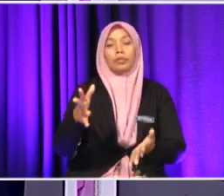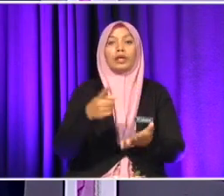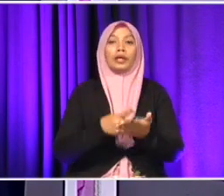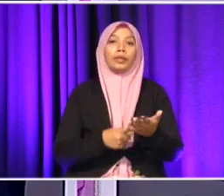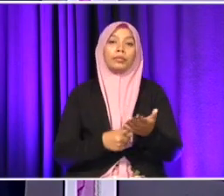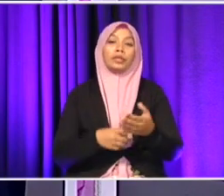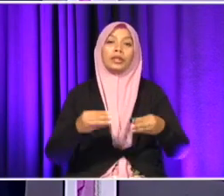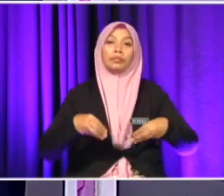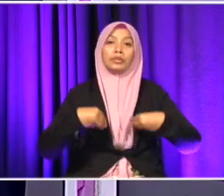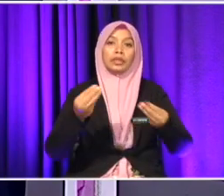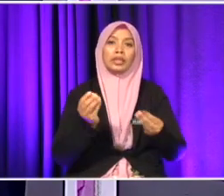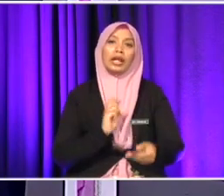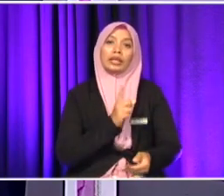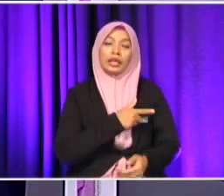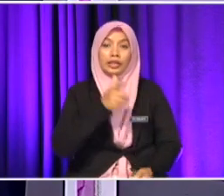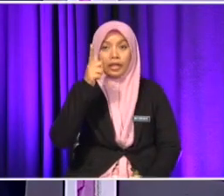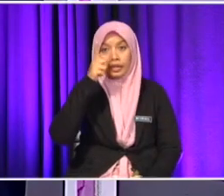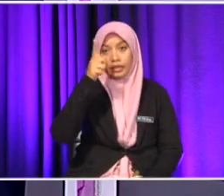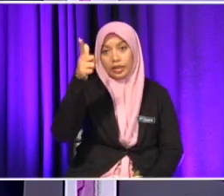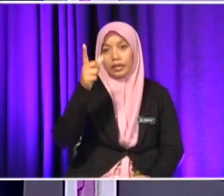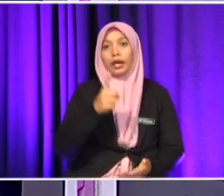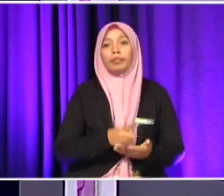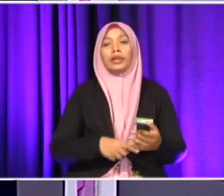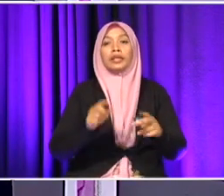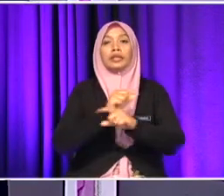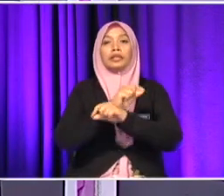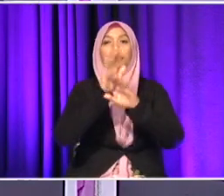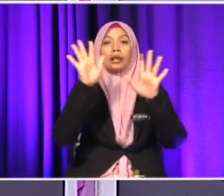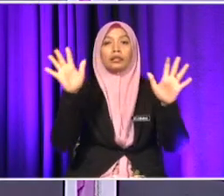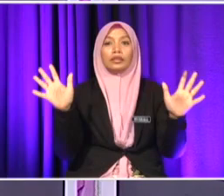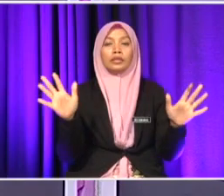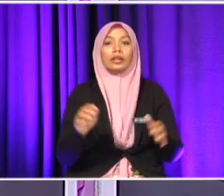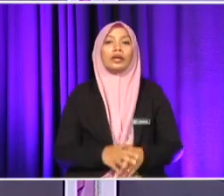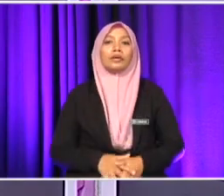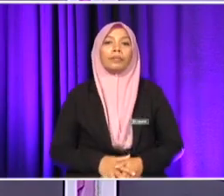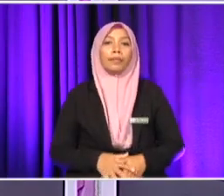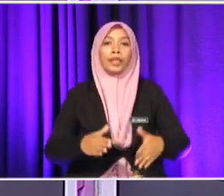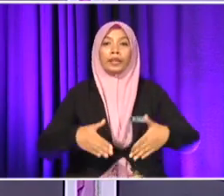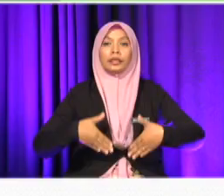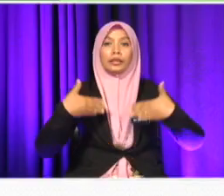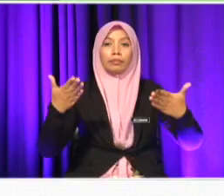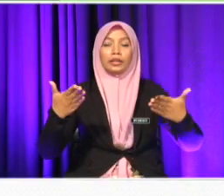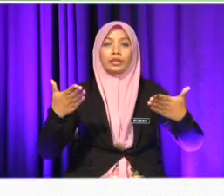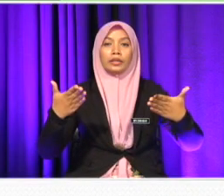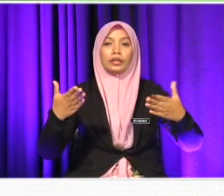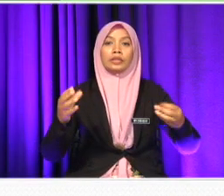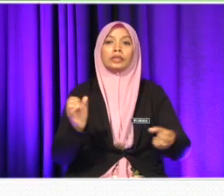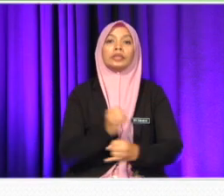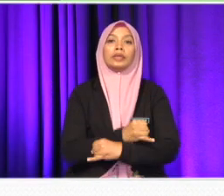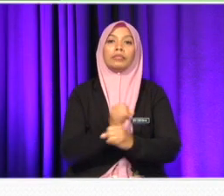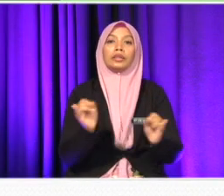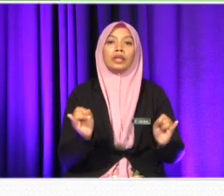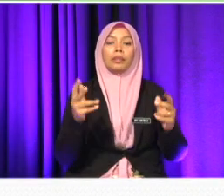seperti kita lihat yang Terangkan tadi yaitu tentang bagaimana jabatan keluaran akan mohon pelukan